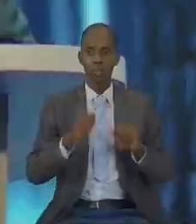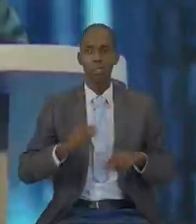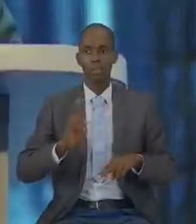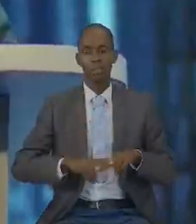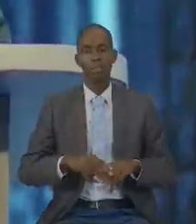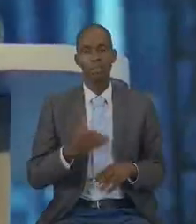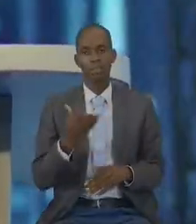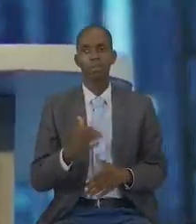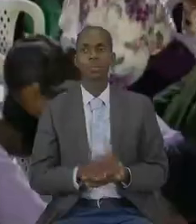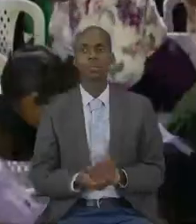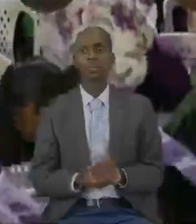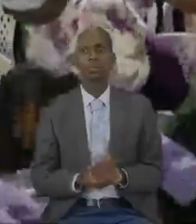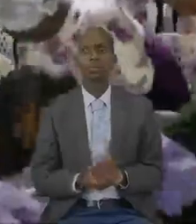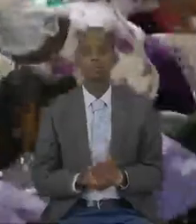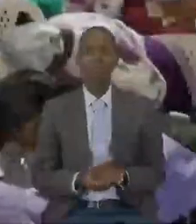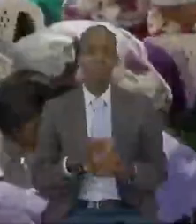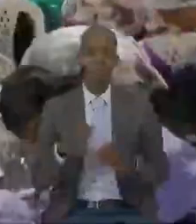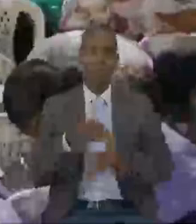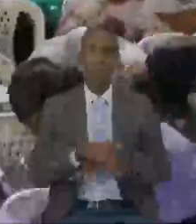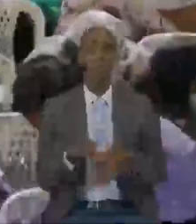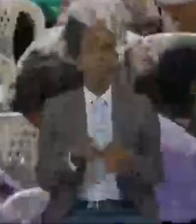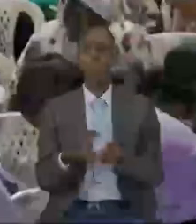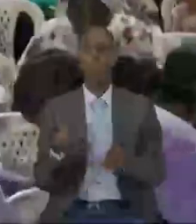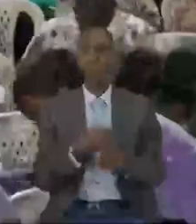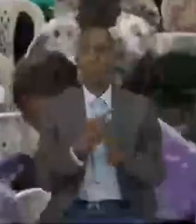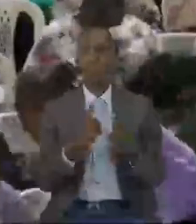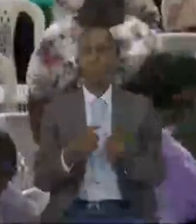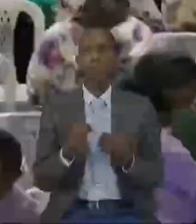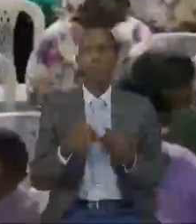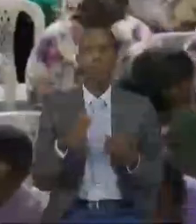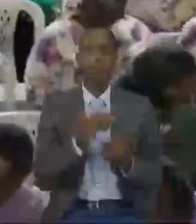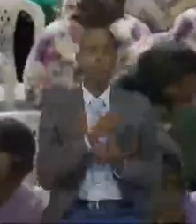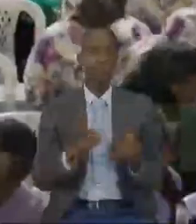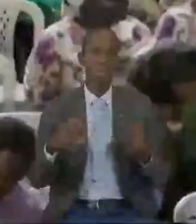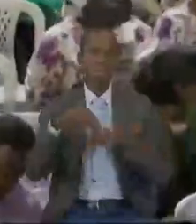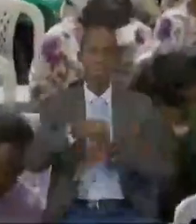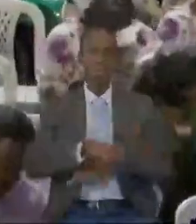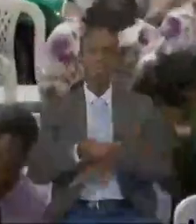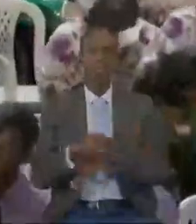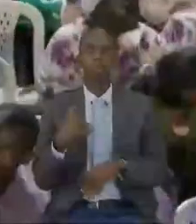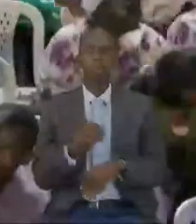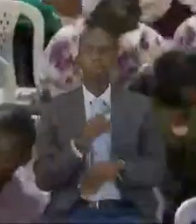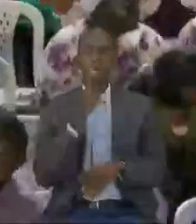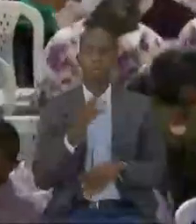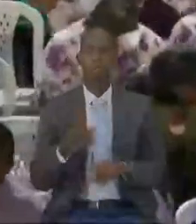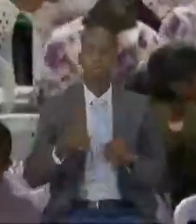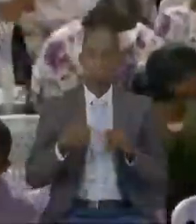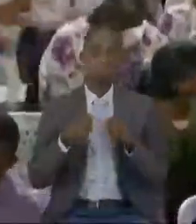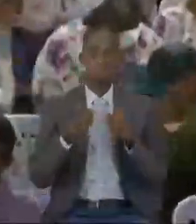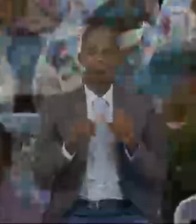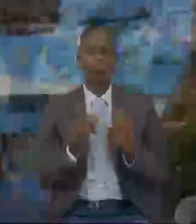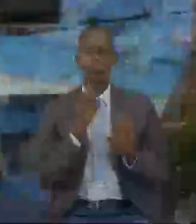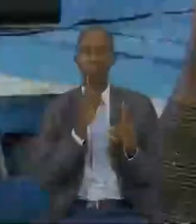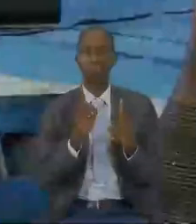Dieu t'a béni, tu peux t'asseoir. Ce soir, comme nous venons, en cette dernière soirée,